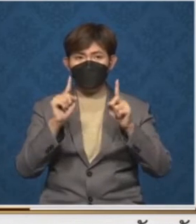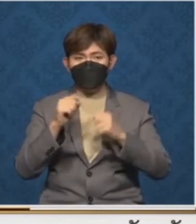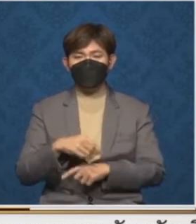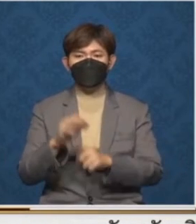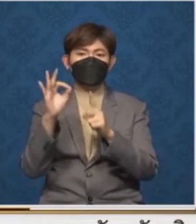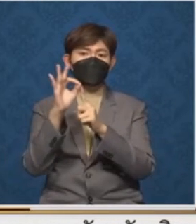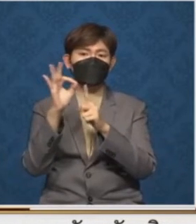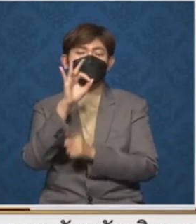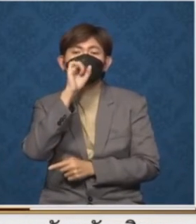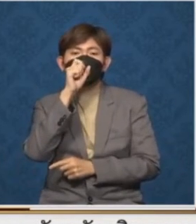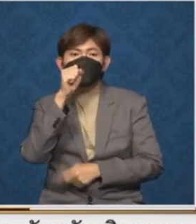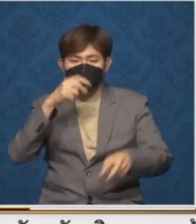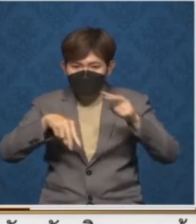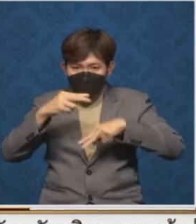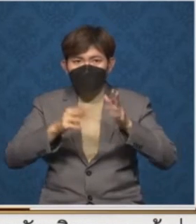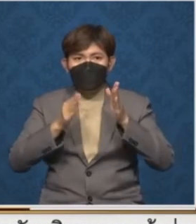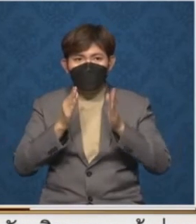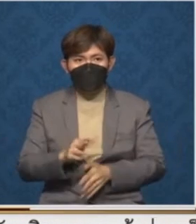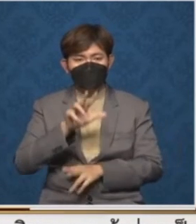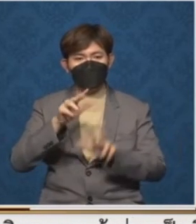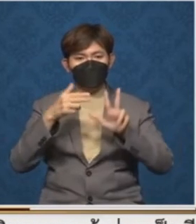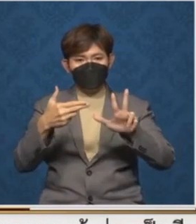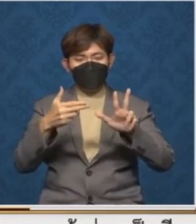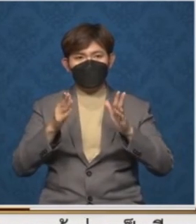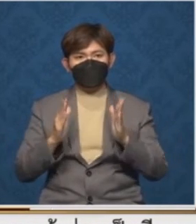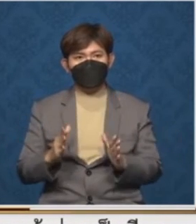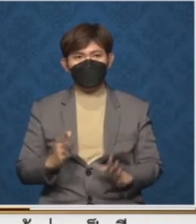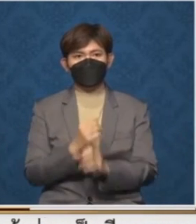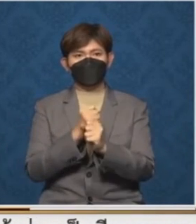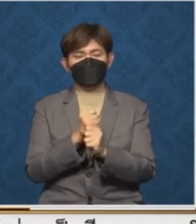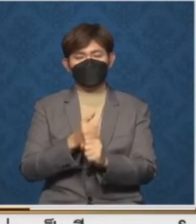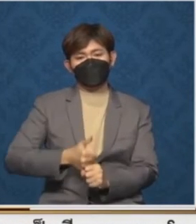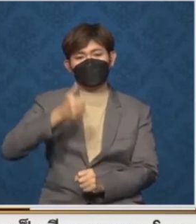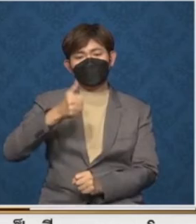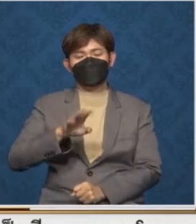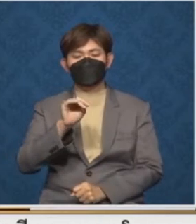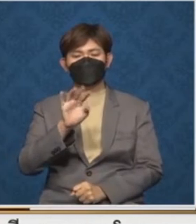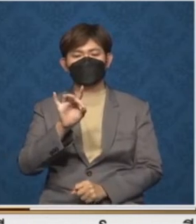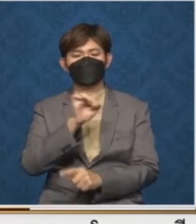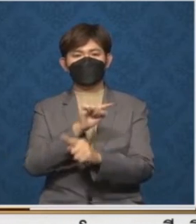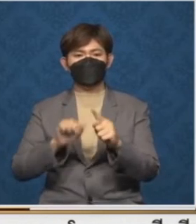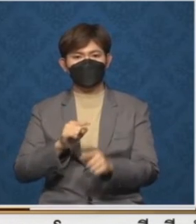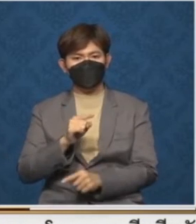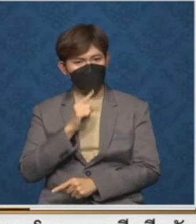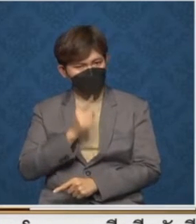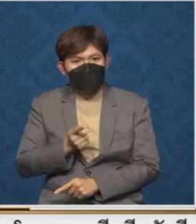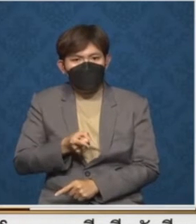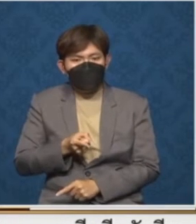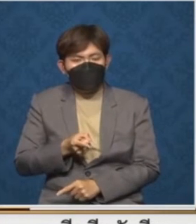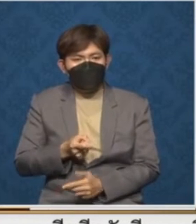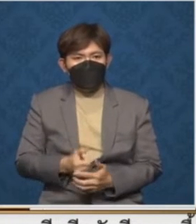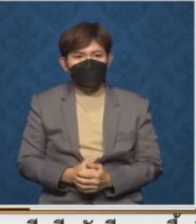ยุติสั่งเบรกการจัดซื้อสั่งเร่งหาเครื่องตรวจATK